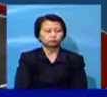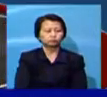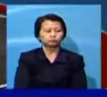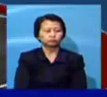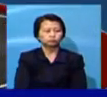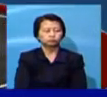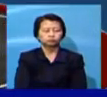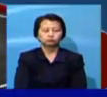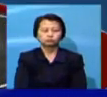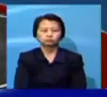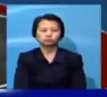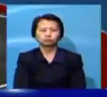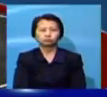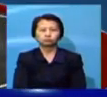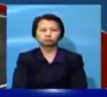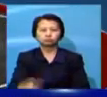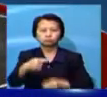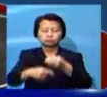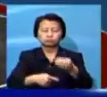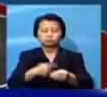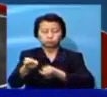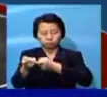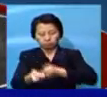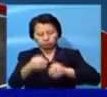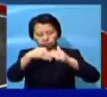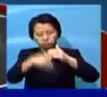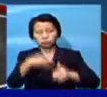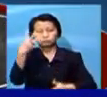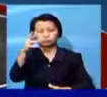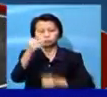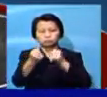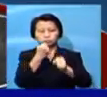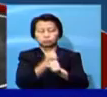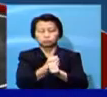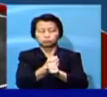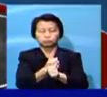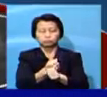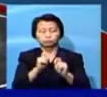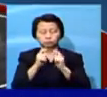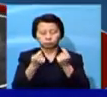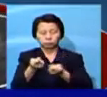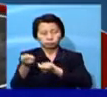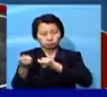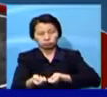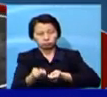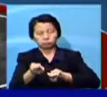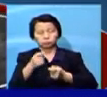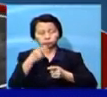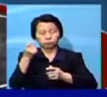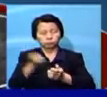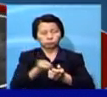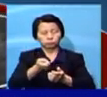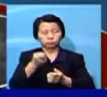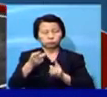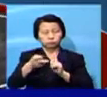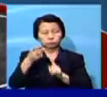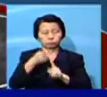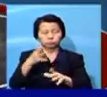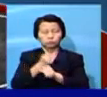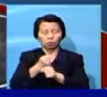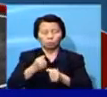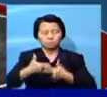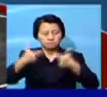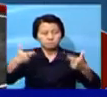dunia baik ini pula mengenai kejohanan hoki bawah 16 tahun kebangsaan skuad hoki wanita Pulau Pinang berjaya meraih kemenangan